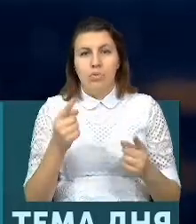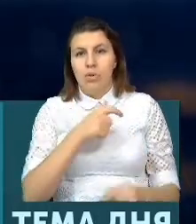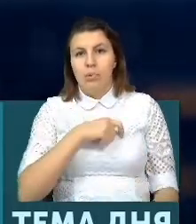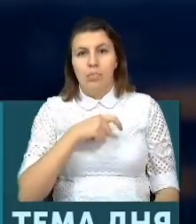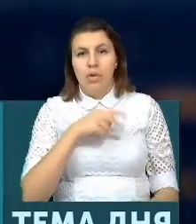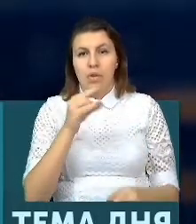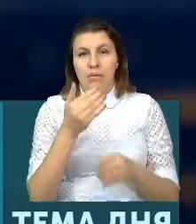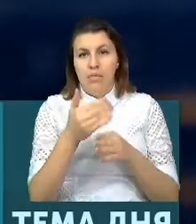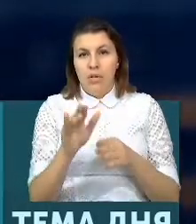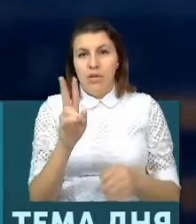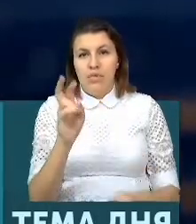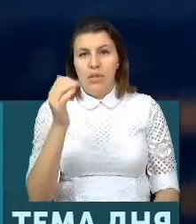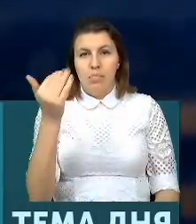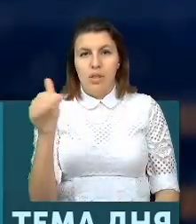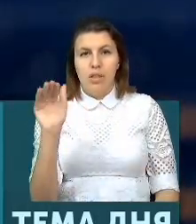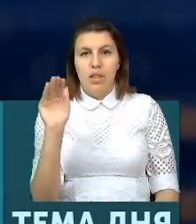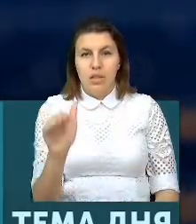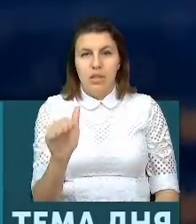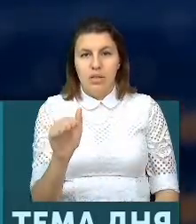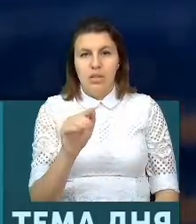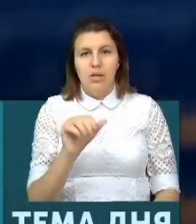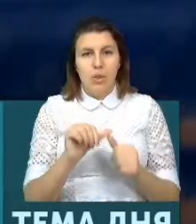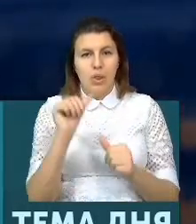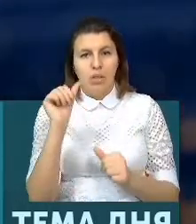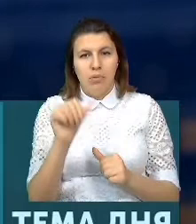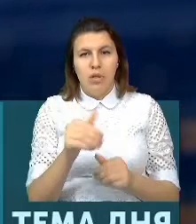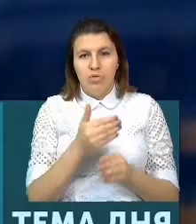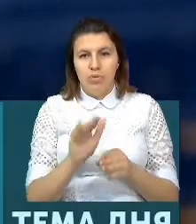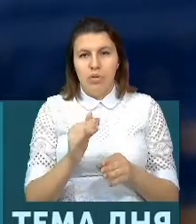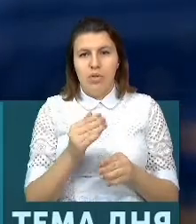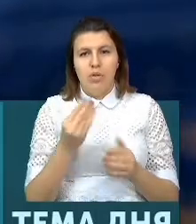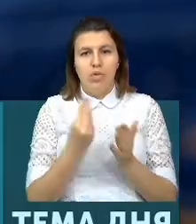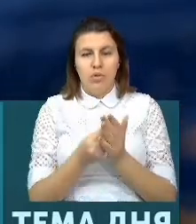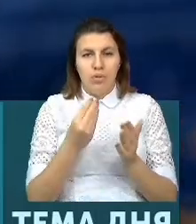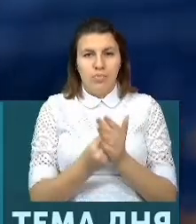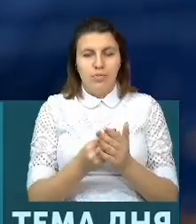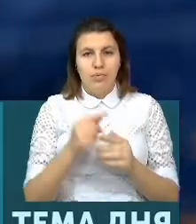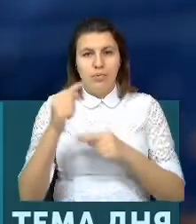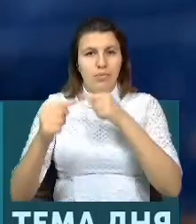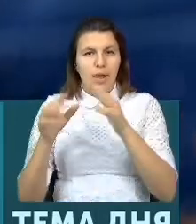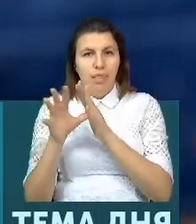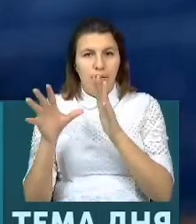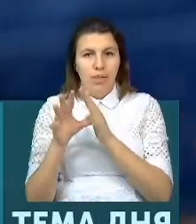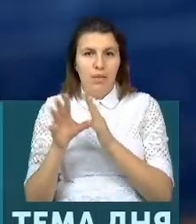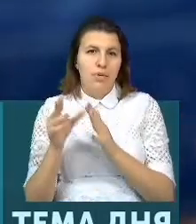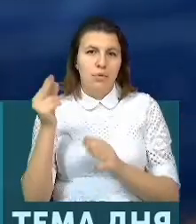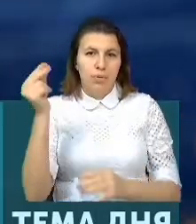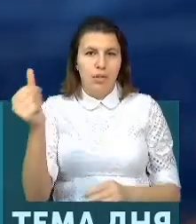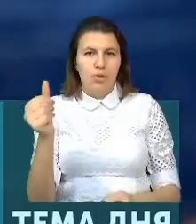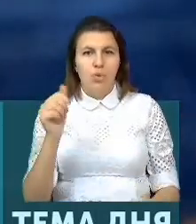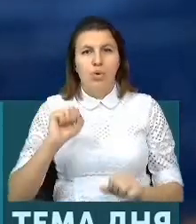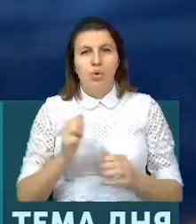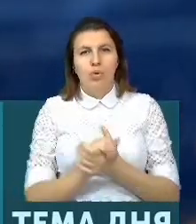виділили ось ці 250 тисяч, зокрема частина з яких грошей піде на оплату електроенергії в Дружбахабі, і ось що вона нам